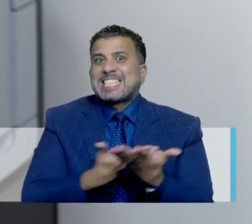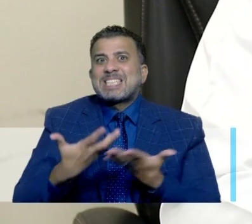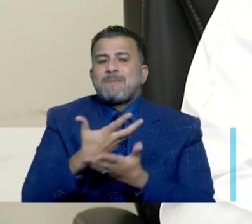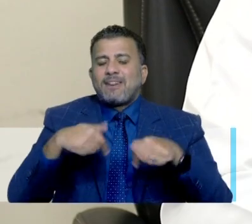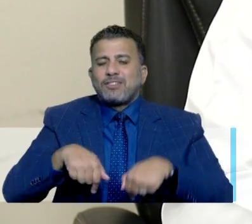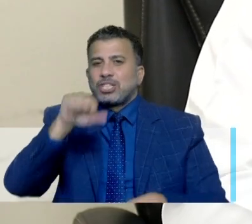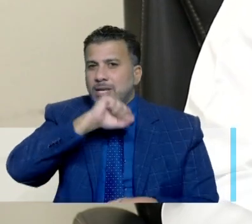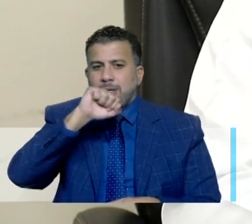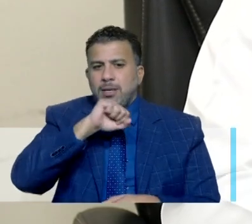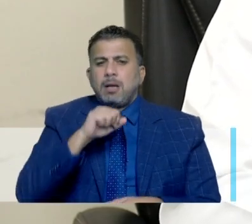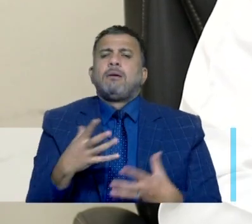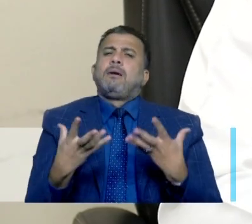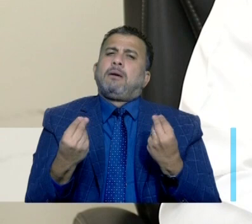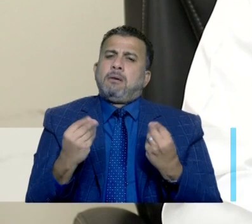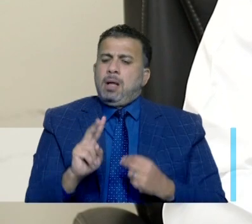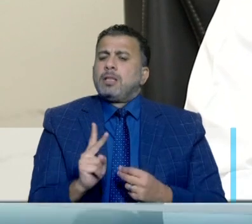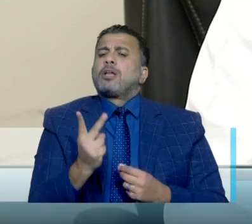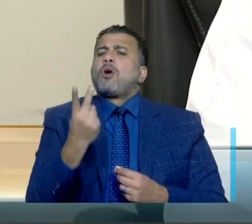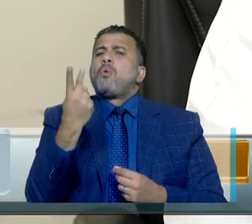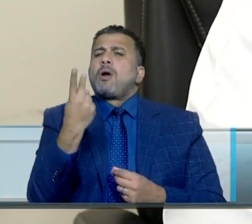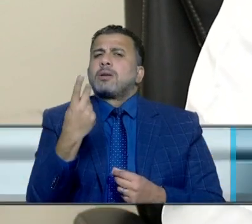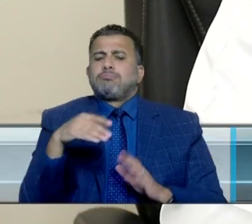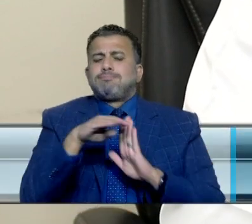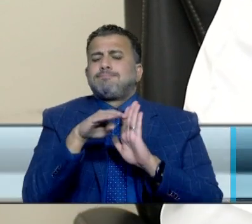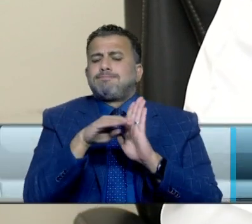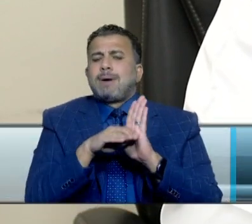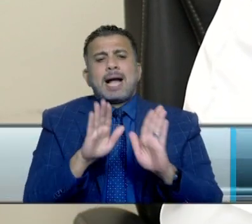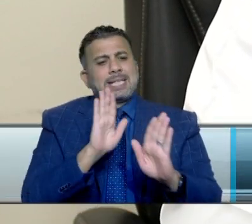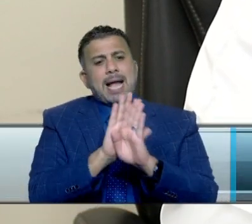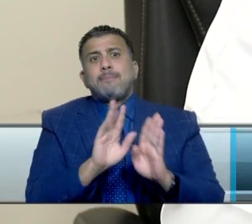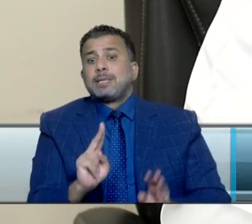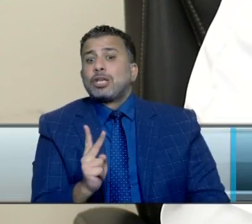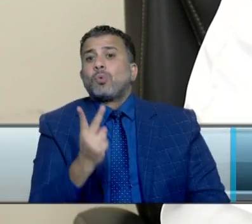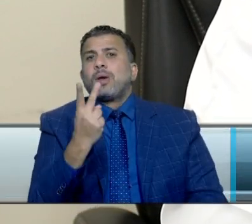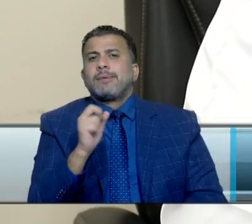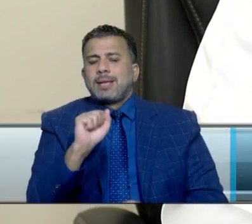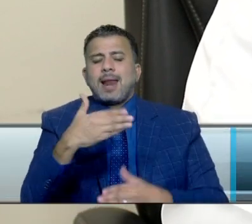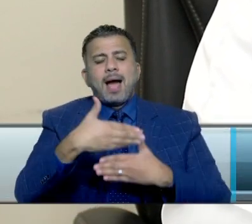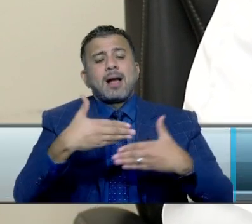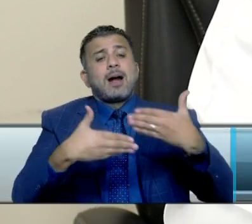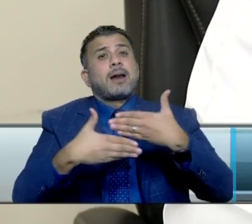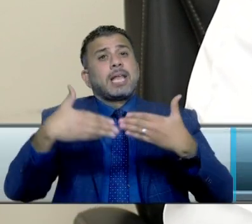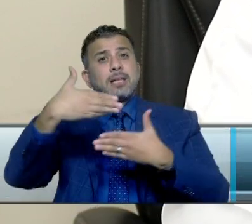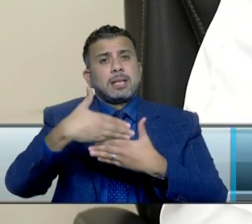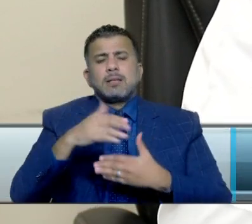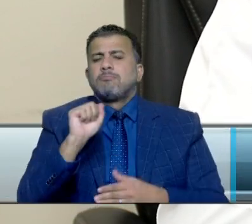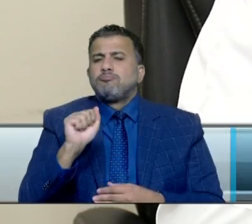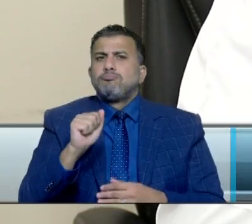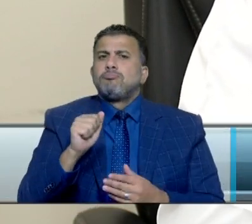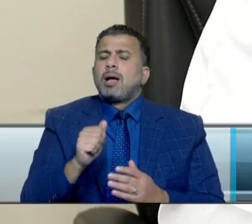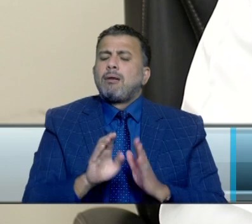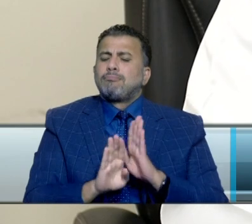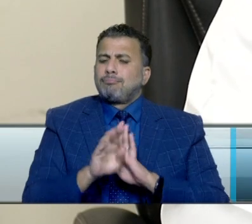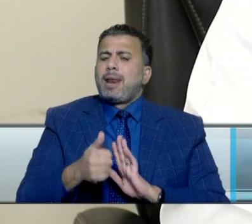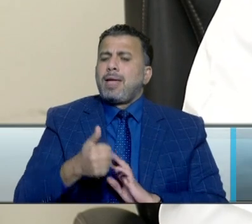الاماره طبعا هناك العديد من التطورات والاجراءات التي تدعم تطوير القطاع العقاري وتعزز نتائج